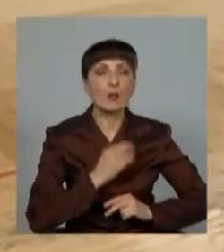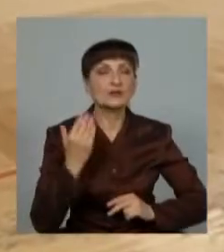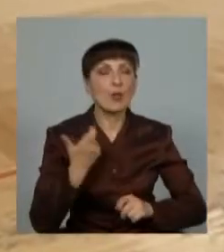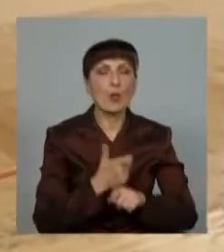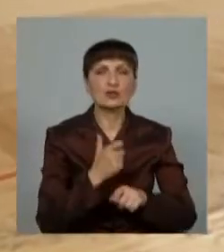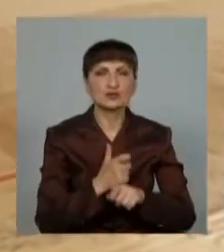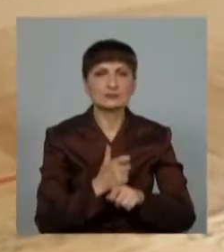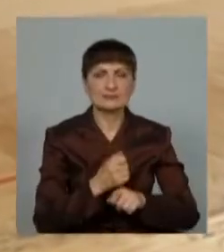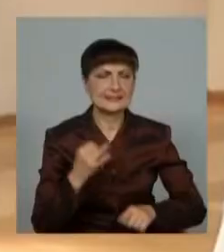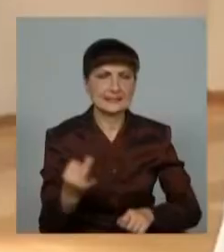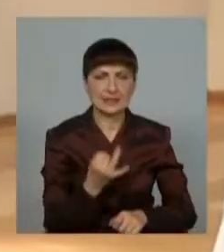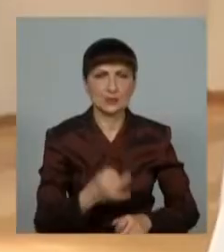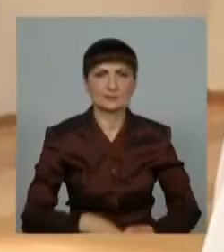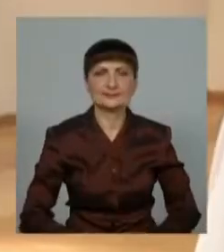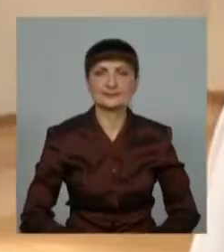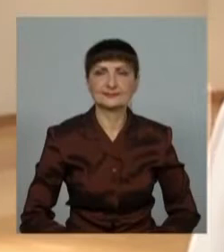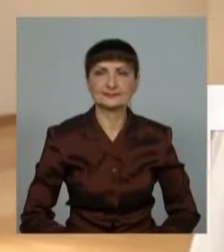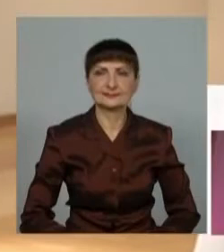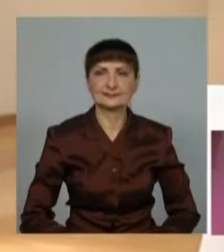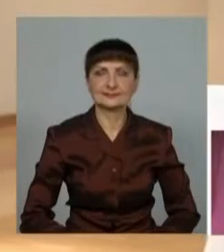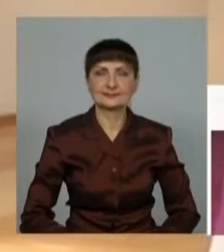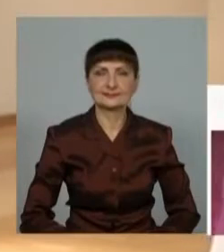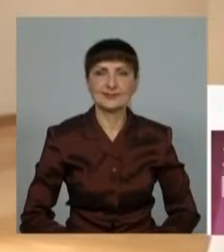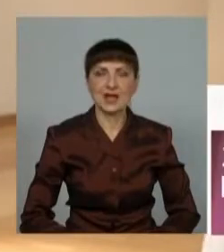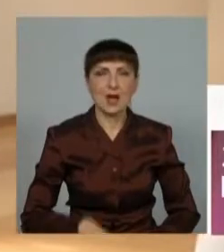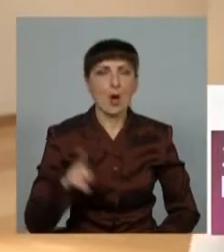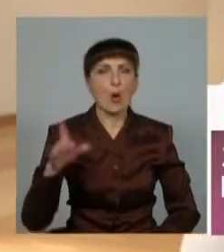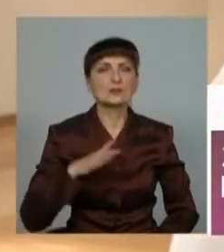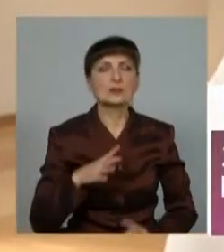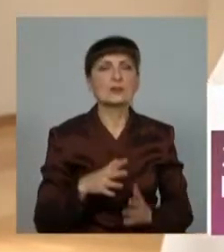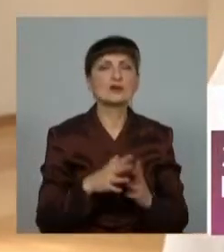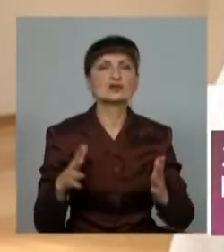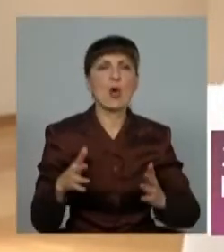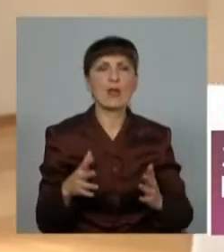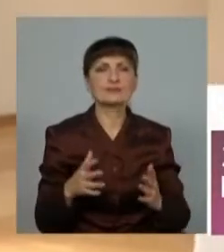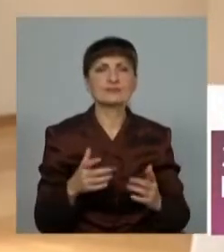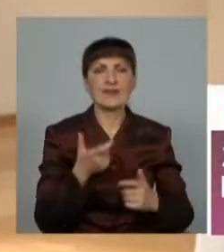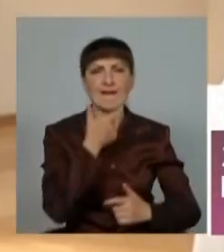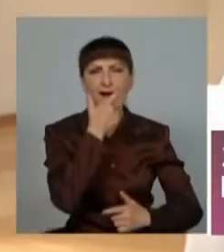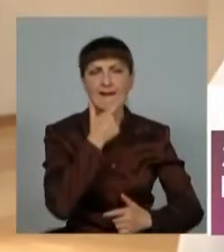что-то личное. Это был большой аристократ, при том, что